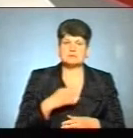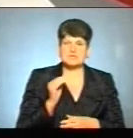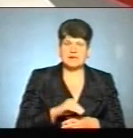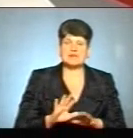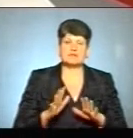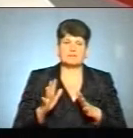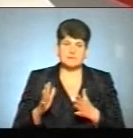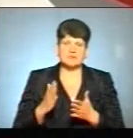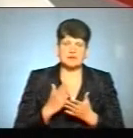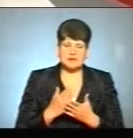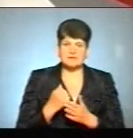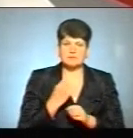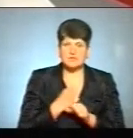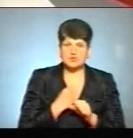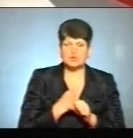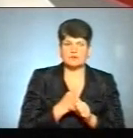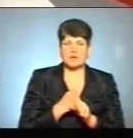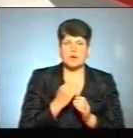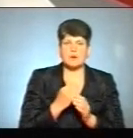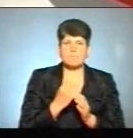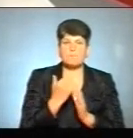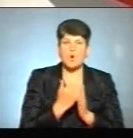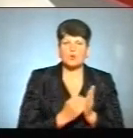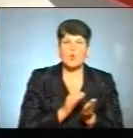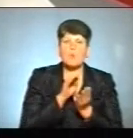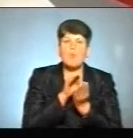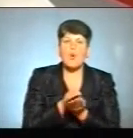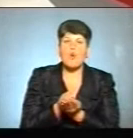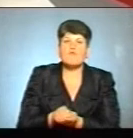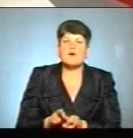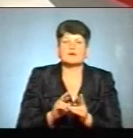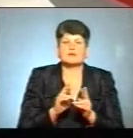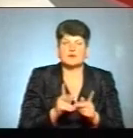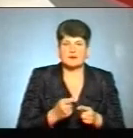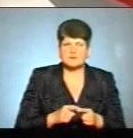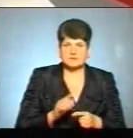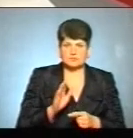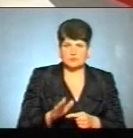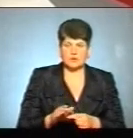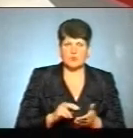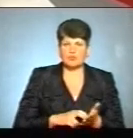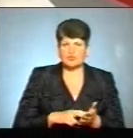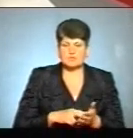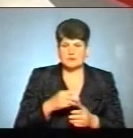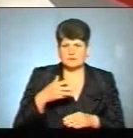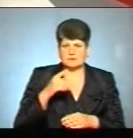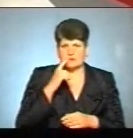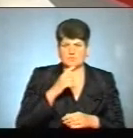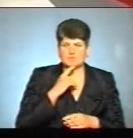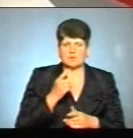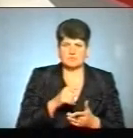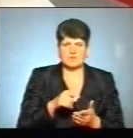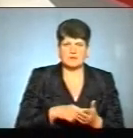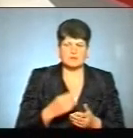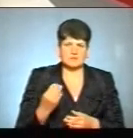є відпрацьований протокол щодо поховання, чи це питання органів місцевого самоврядування. Боюсь бути тут некомпетентною, власне, але питання, яке